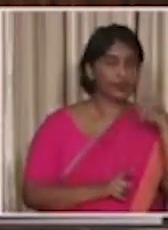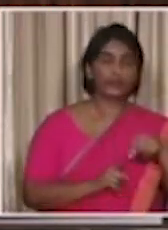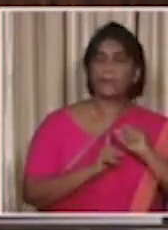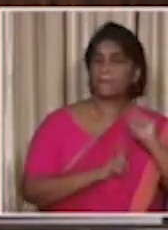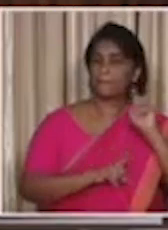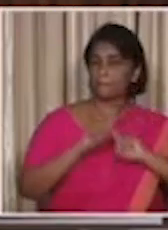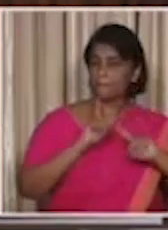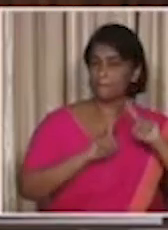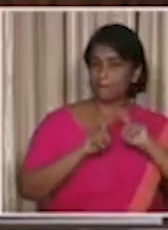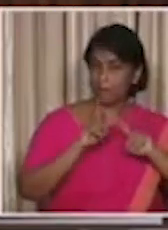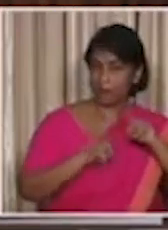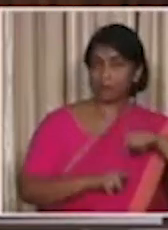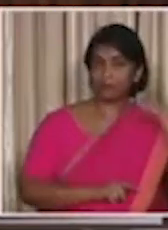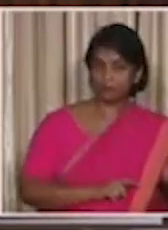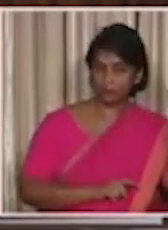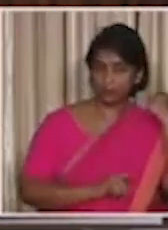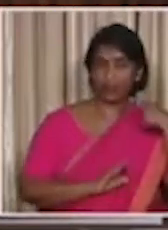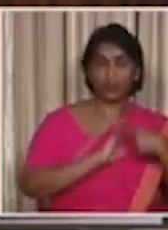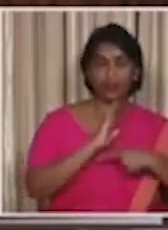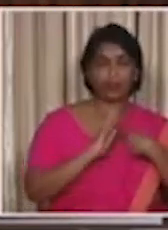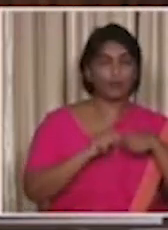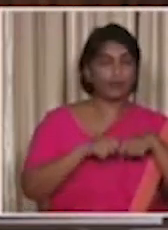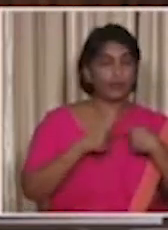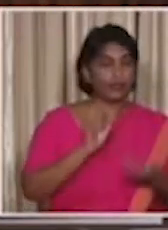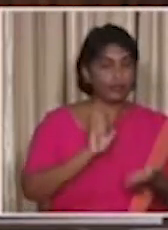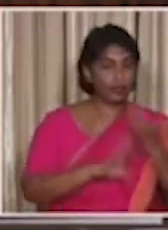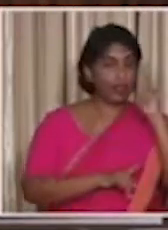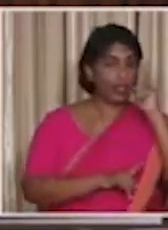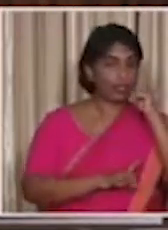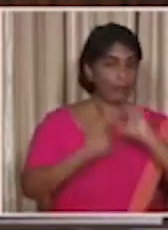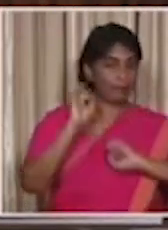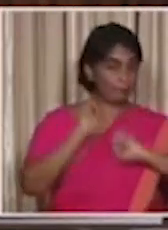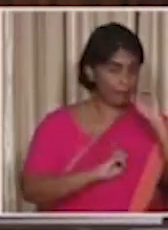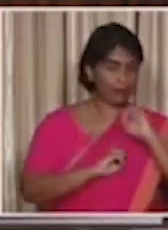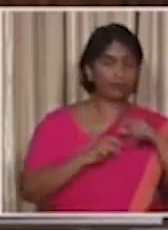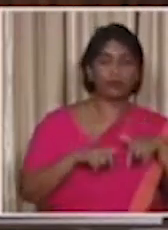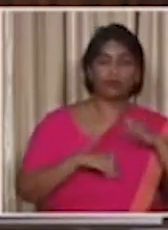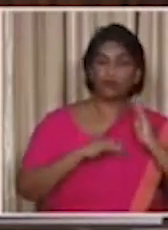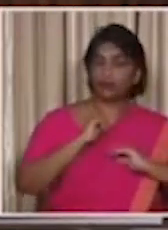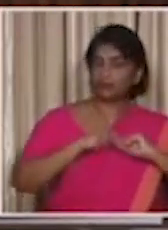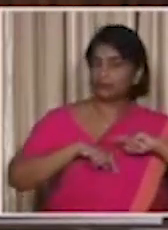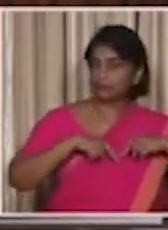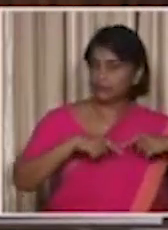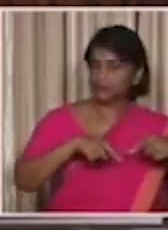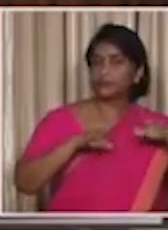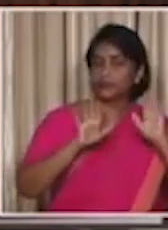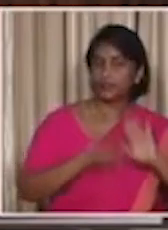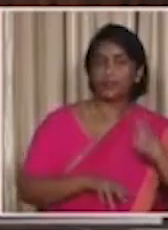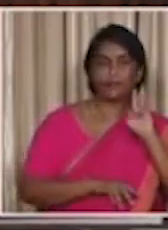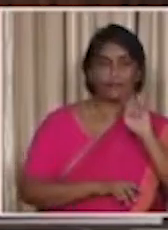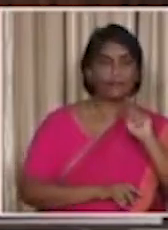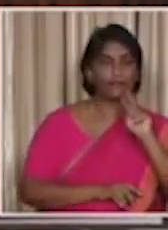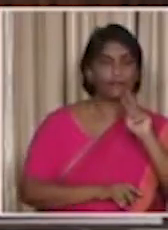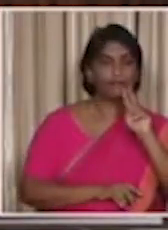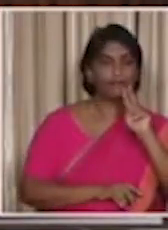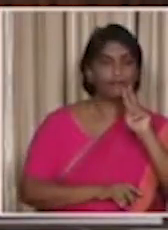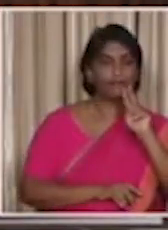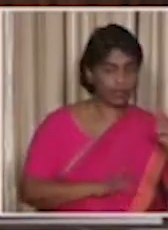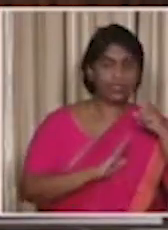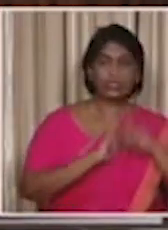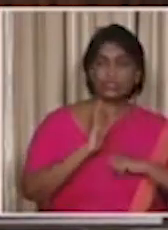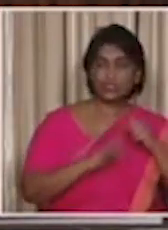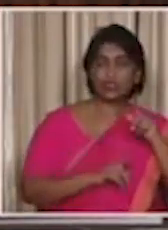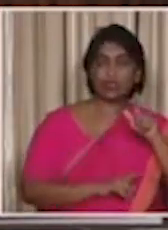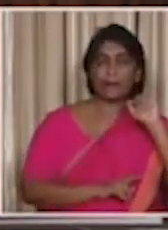පාර්ලිමේන්තුව අමතද්දී රටේ උද්ධමනයේ 70%යි අප ක්‍රියාපිළිවෙත් නිසා 2023 ජනවාරි වෙද්දී